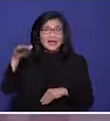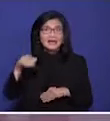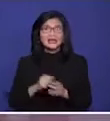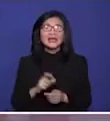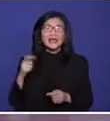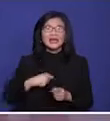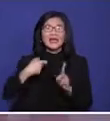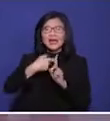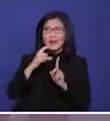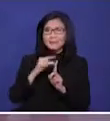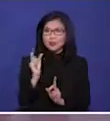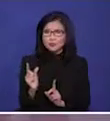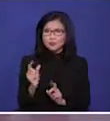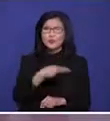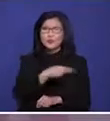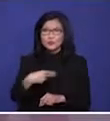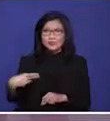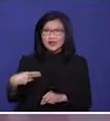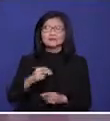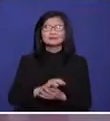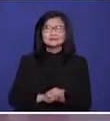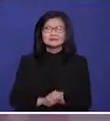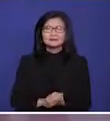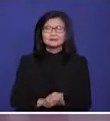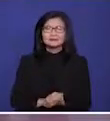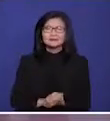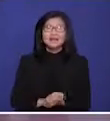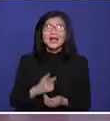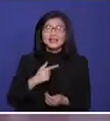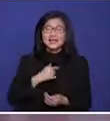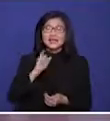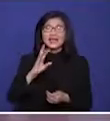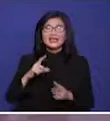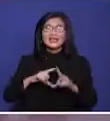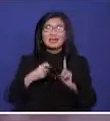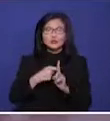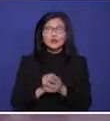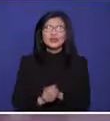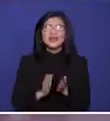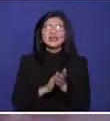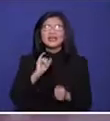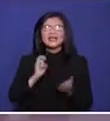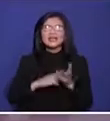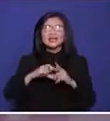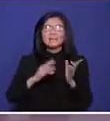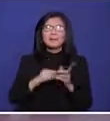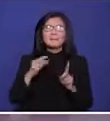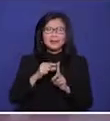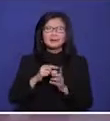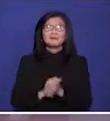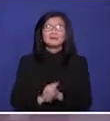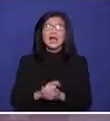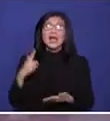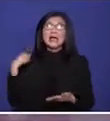Komisi Pemilihan Umum Republik Indonesia. Saya Ira Kusno dan rekan saya Imam Priyono diberikan mandat